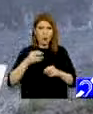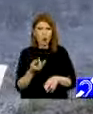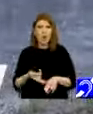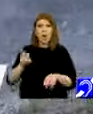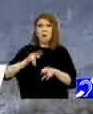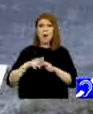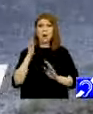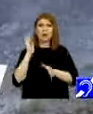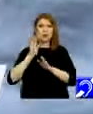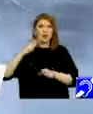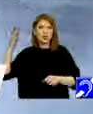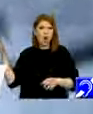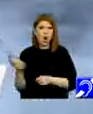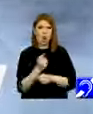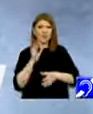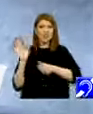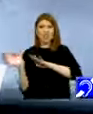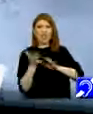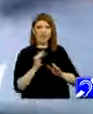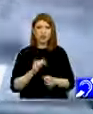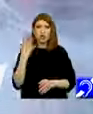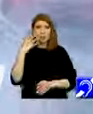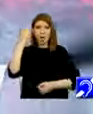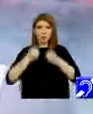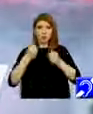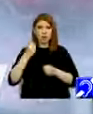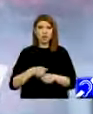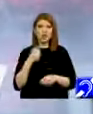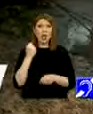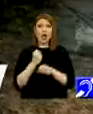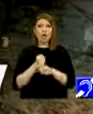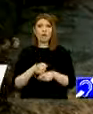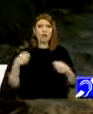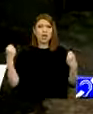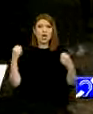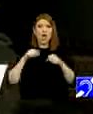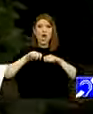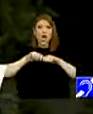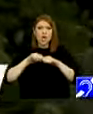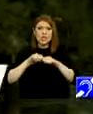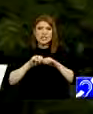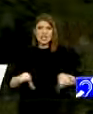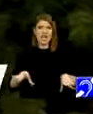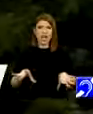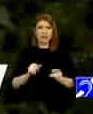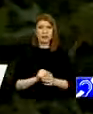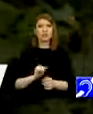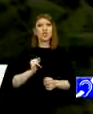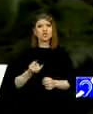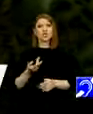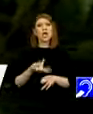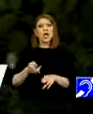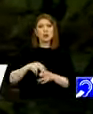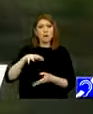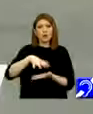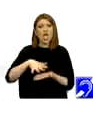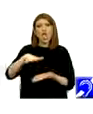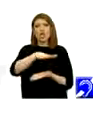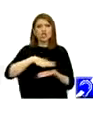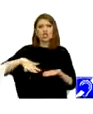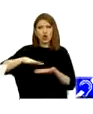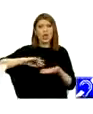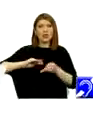fost doborâți de vânt și 4 mașini au fost distruse. 27 de județe din estul și vestul țării, dar și din zona meridionalilor, sunt